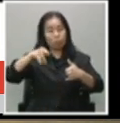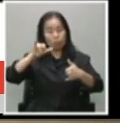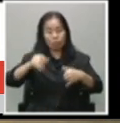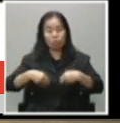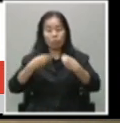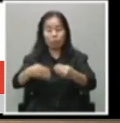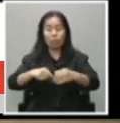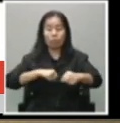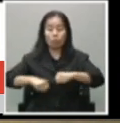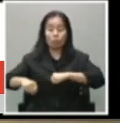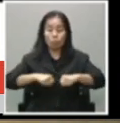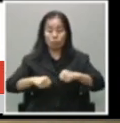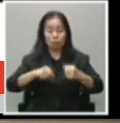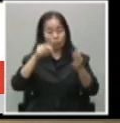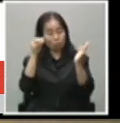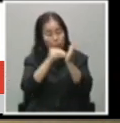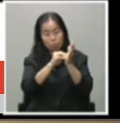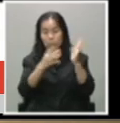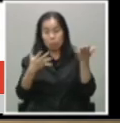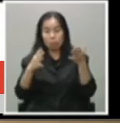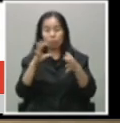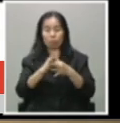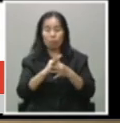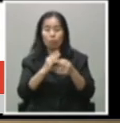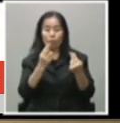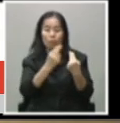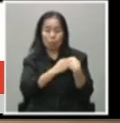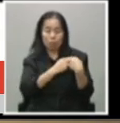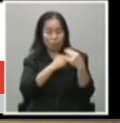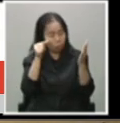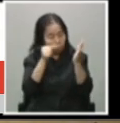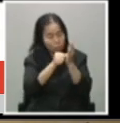ท่องทุกวันแต่ไม่มีคุณสมบัติข้อนี้อยู่เลยค่ะ